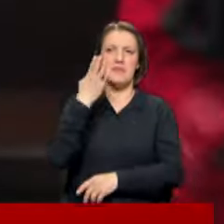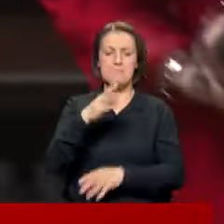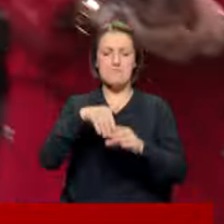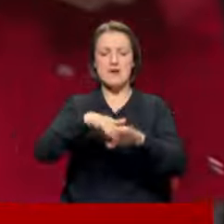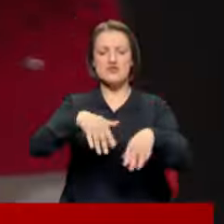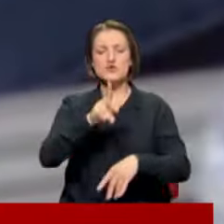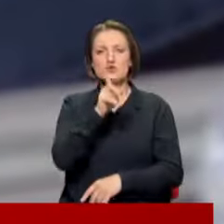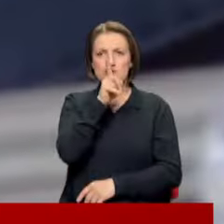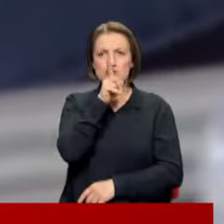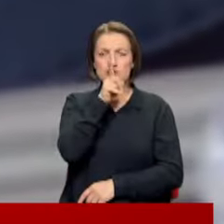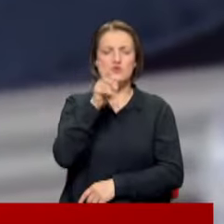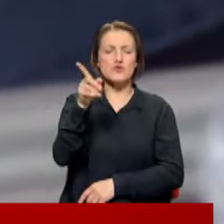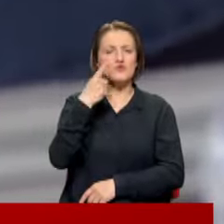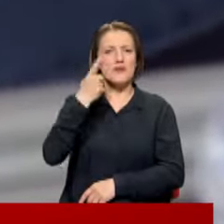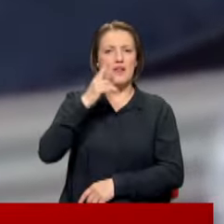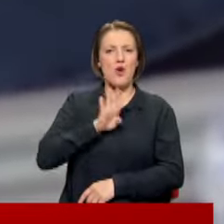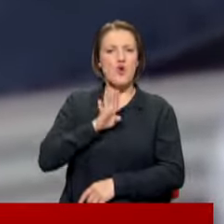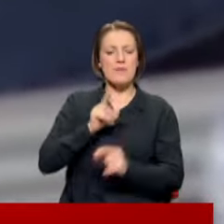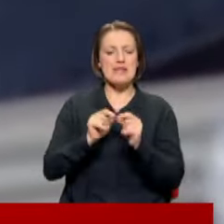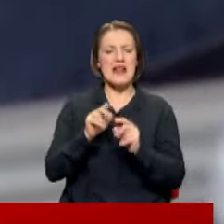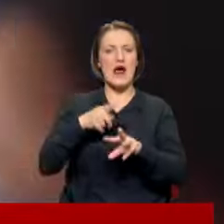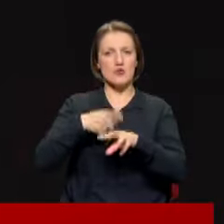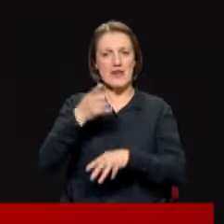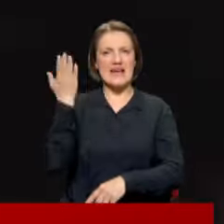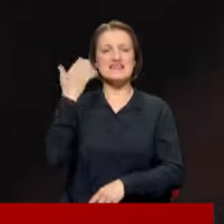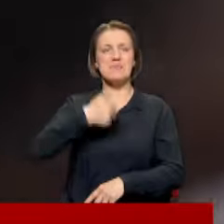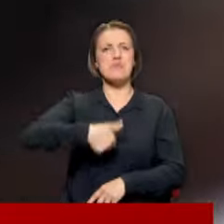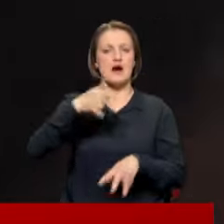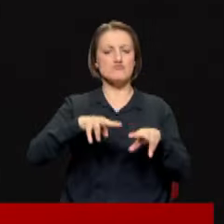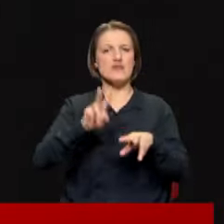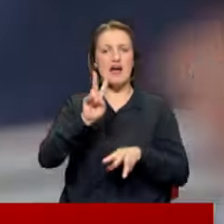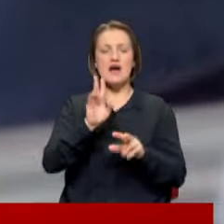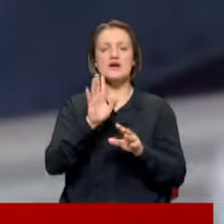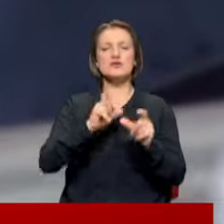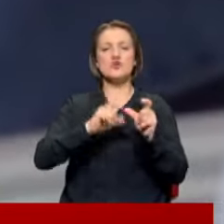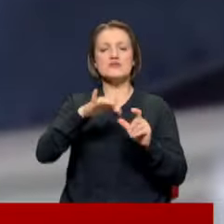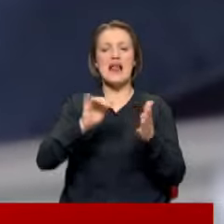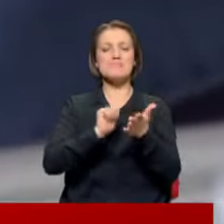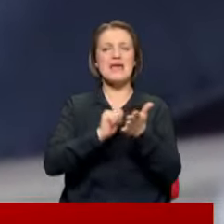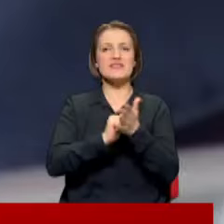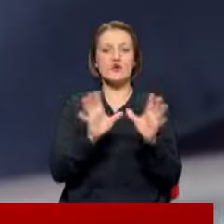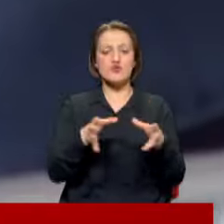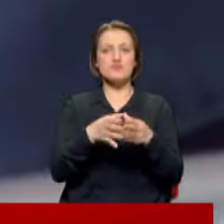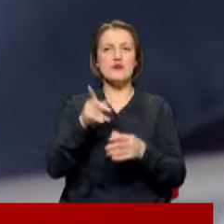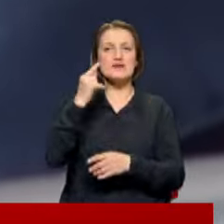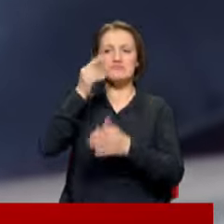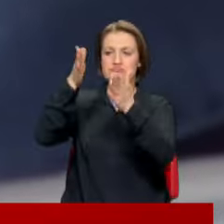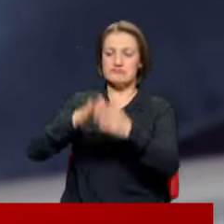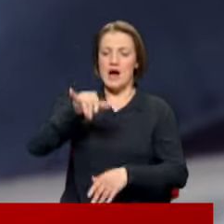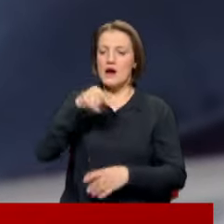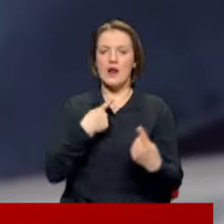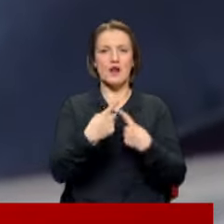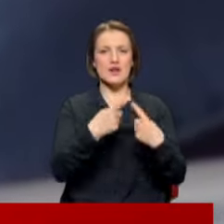ama Cumhurbaşkanı'nın oğlu Bilal Erdoğan ve eski bakan Mustafa Varank sosyal medya grubunda Bursalı'yı konuşmuştu. Now Haber